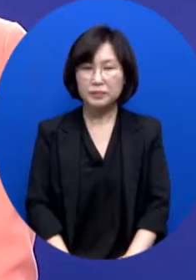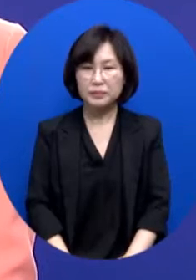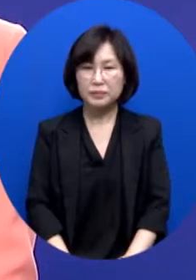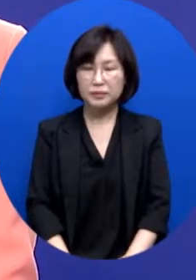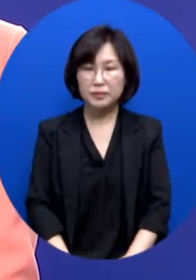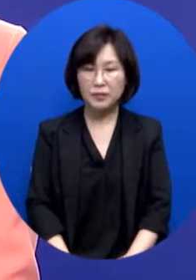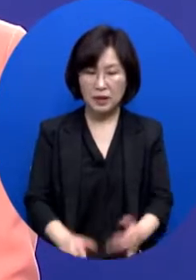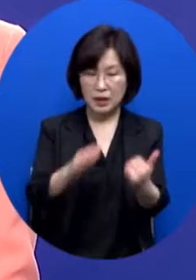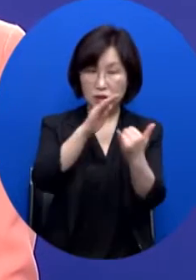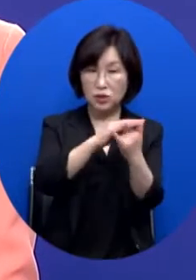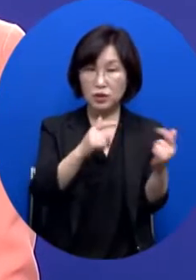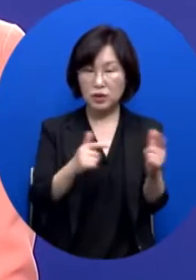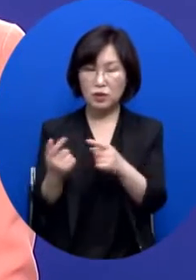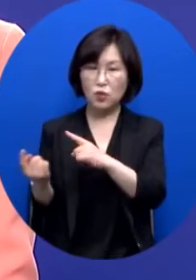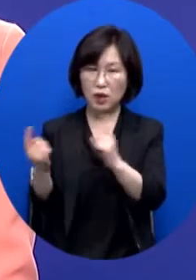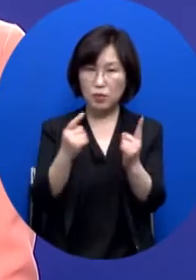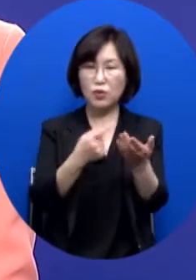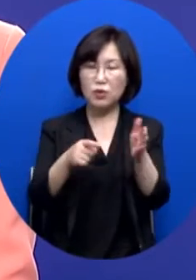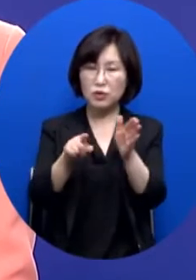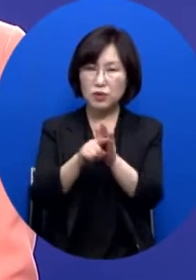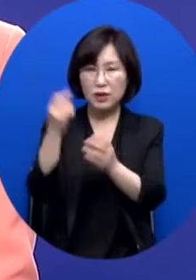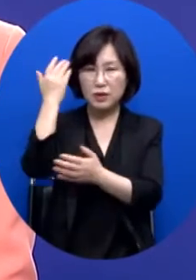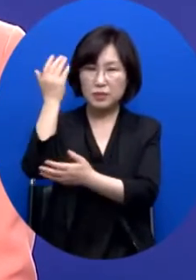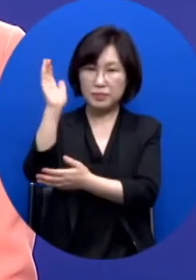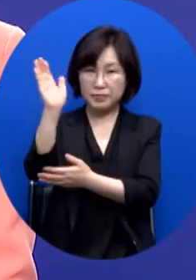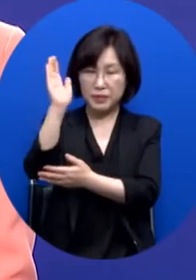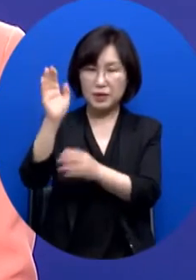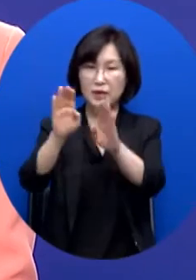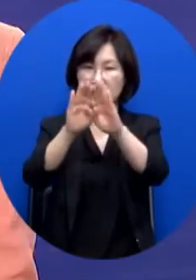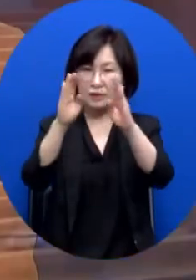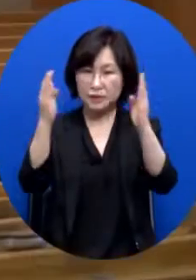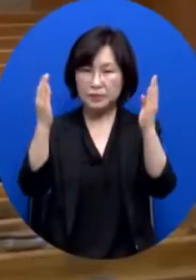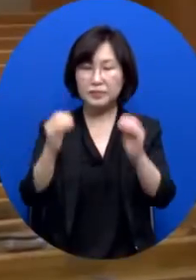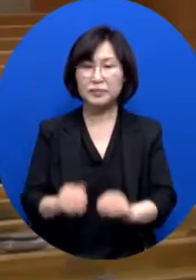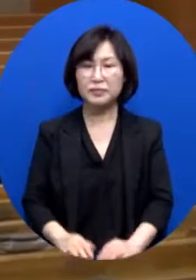다음 사다 회복을 위한 교회교육 콘퍼런스 가 이렇습니다